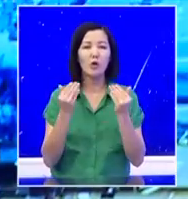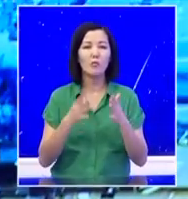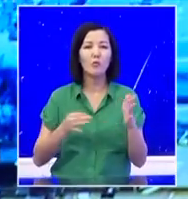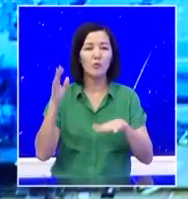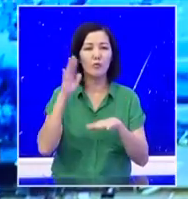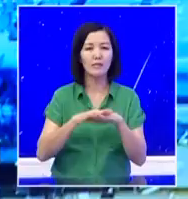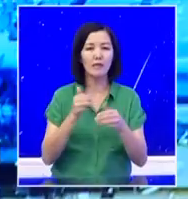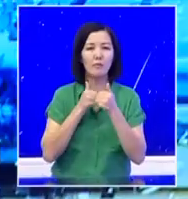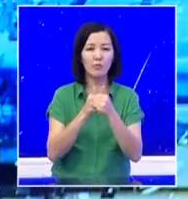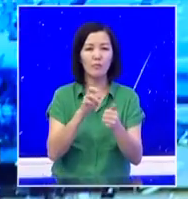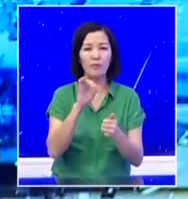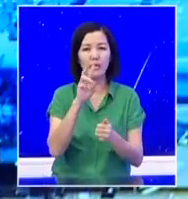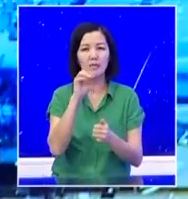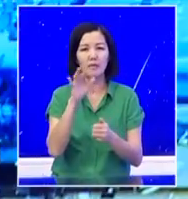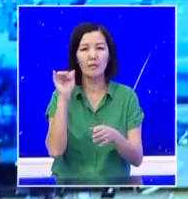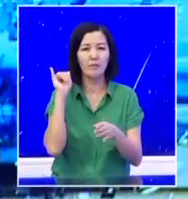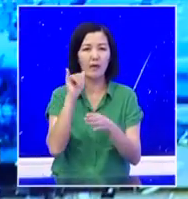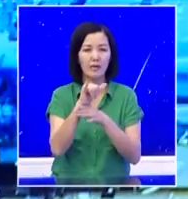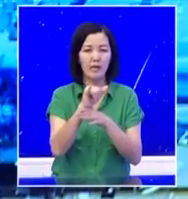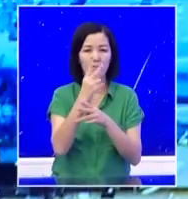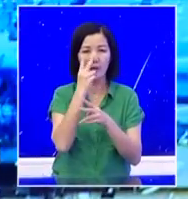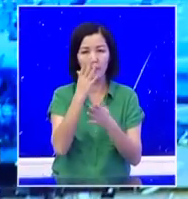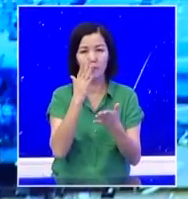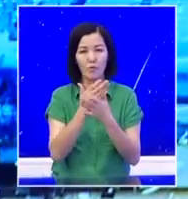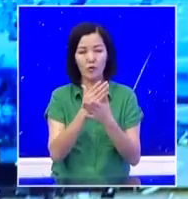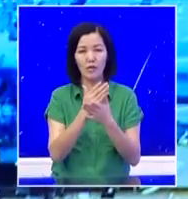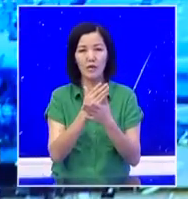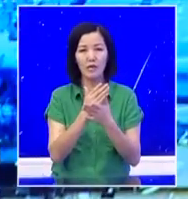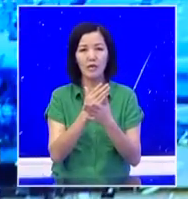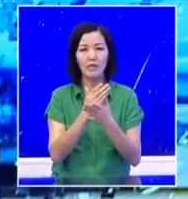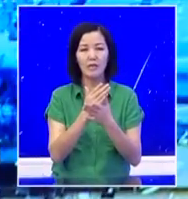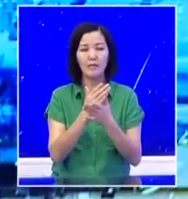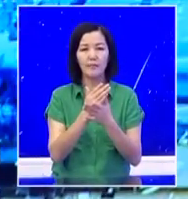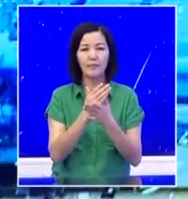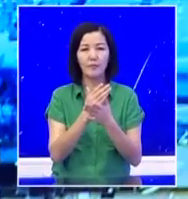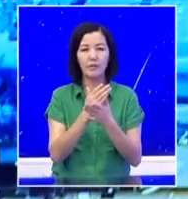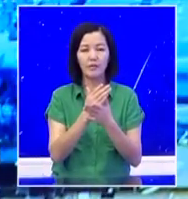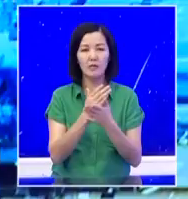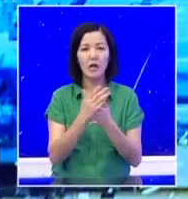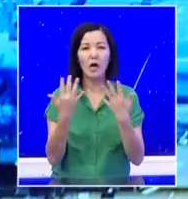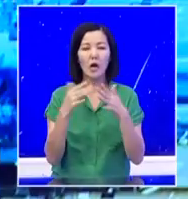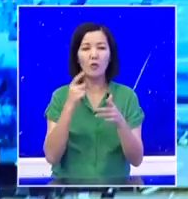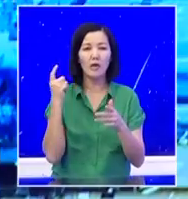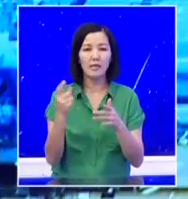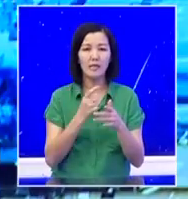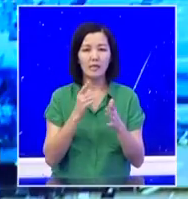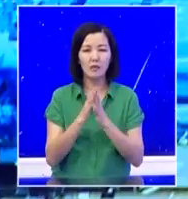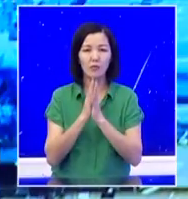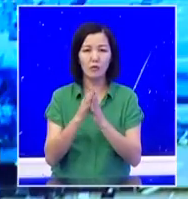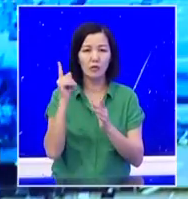әкімінің орынбасары Серікжан Бескемпіров арнайы іссапармен барып, шек-шек серіктестіктермен кездесті.